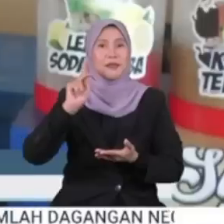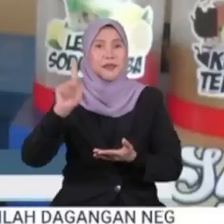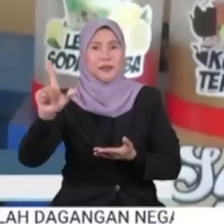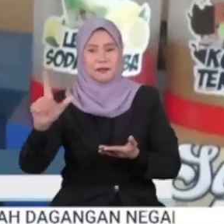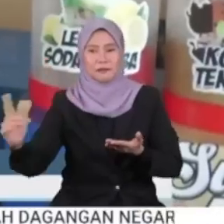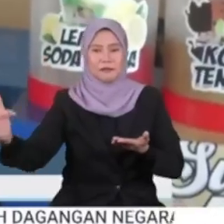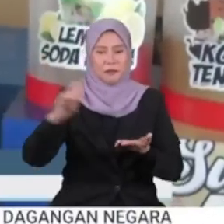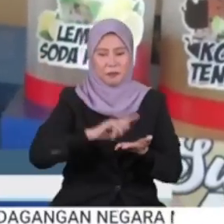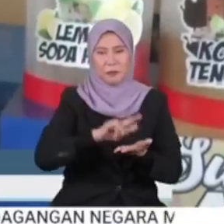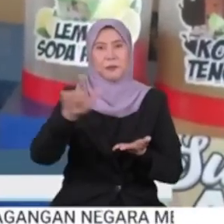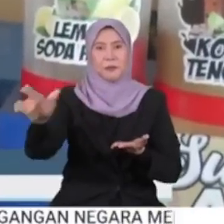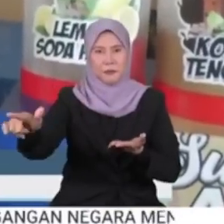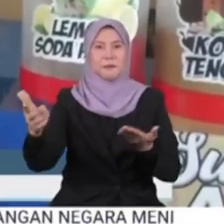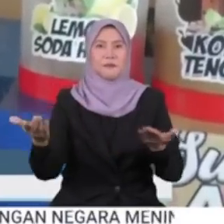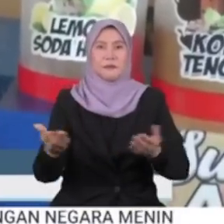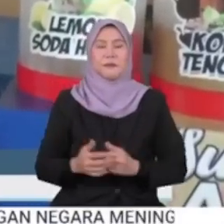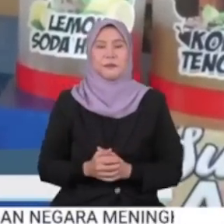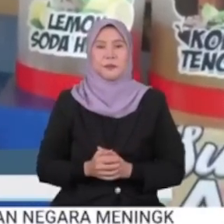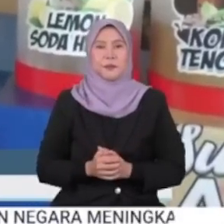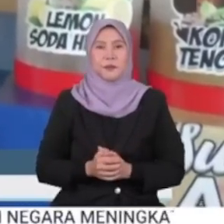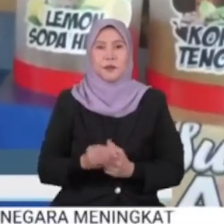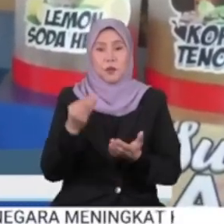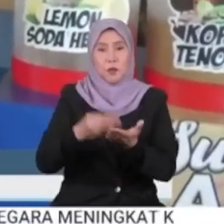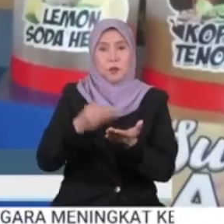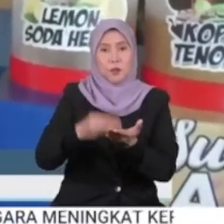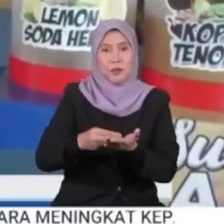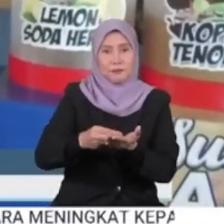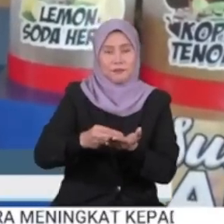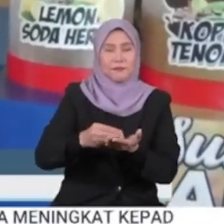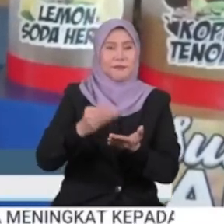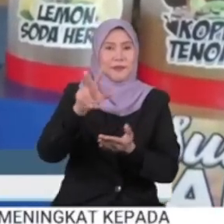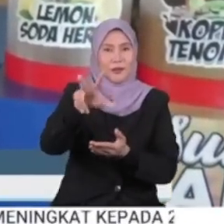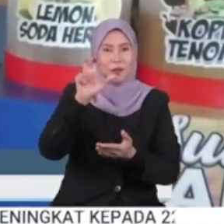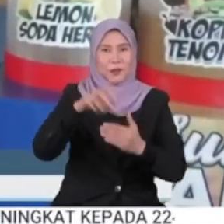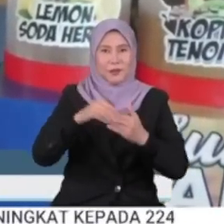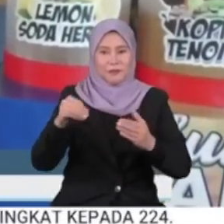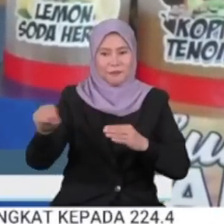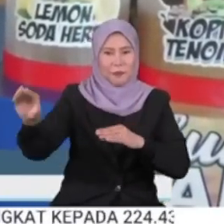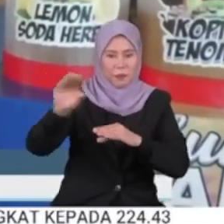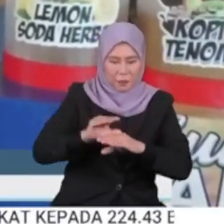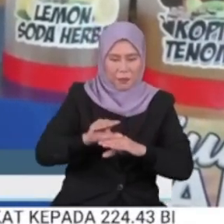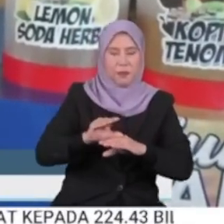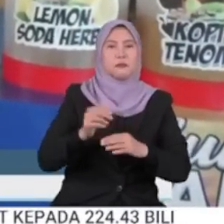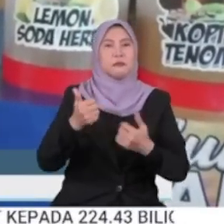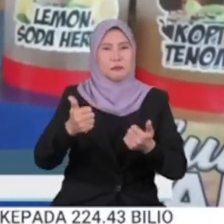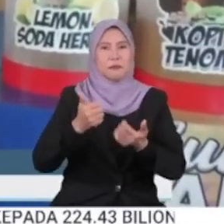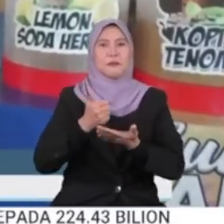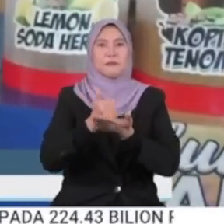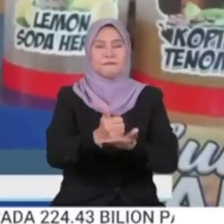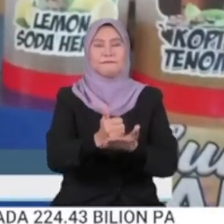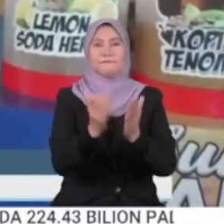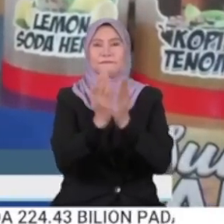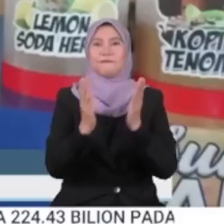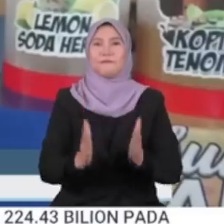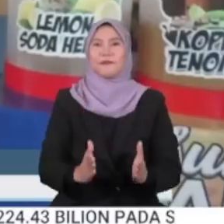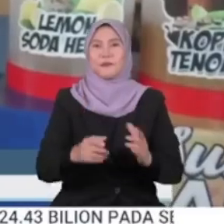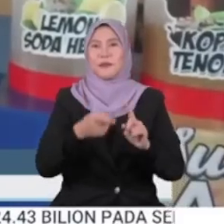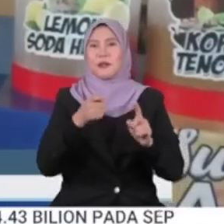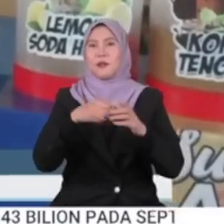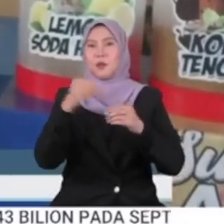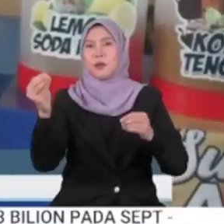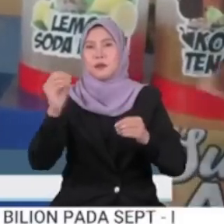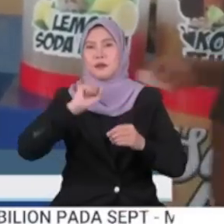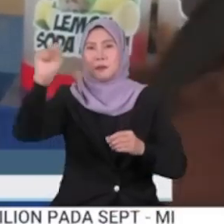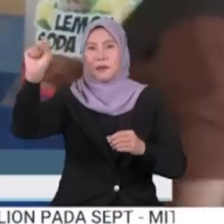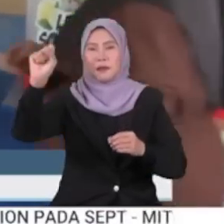KLIA. Fly Siswa ini memberi satu inisiatif yang sangat membantu bagi pelajar yang berada di luar daripada